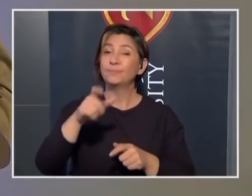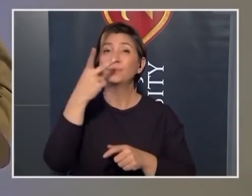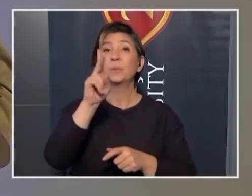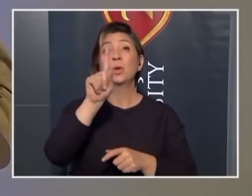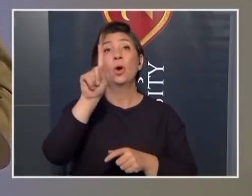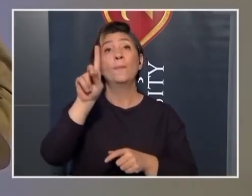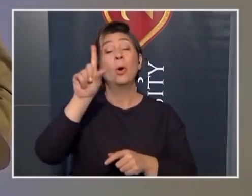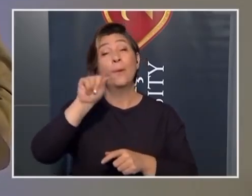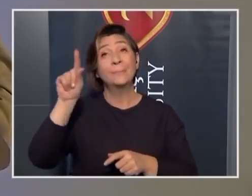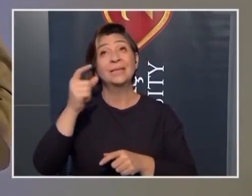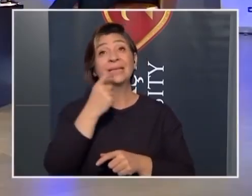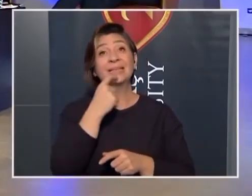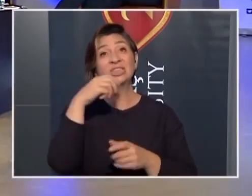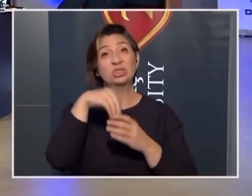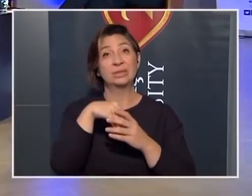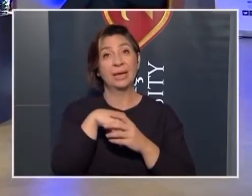2011 yılında